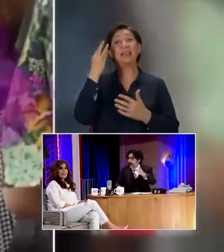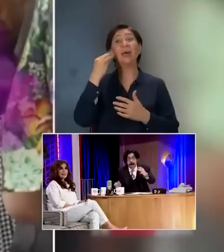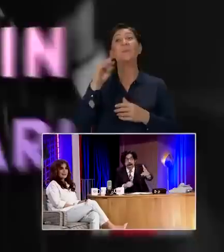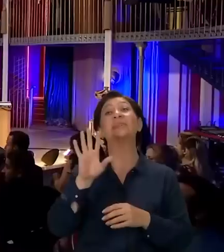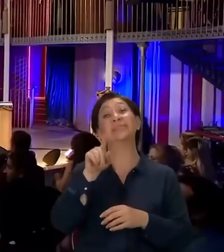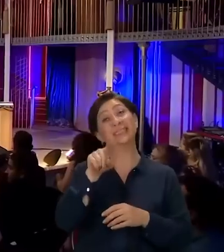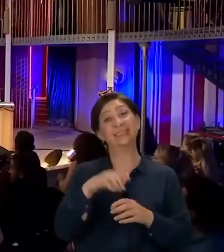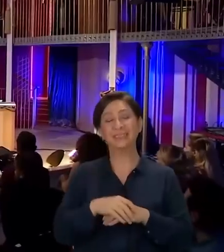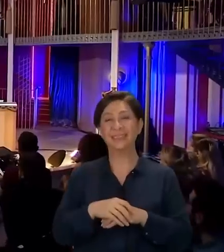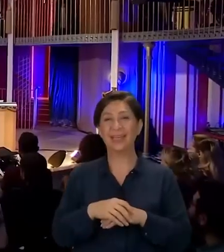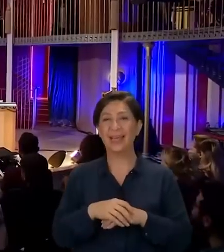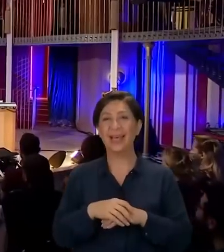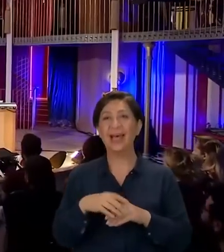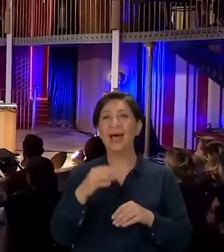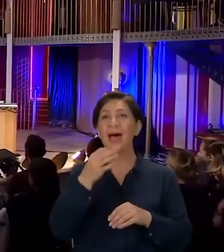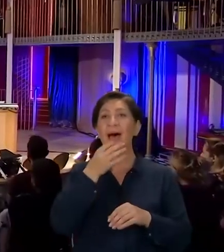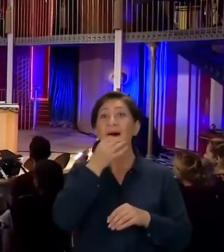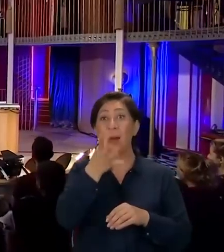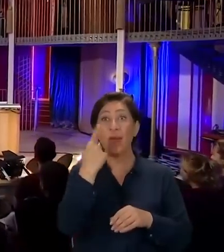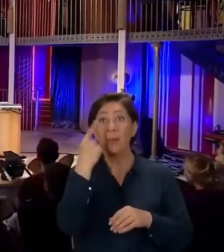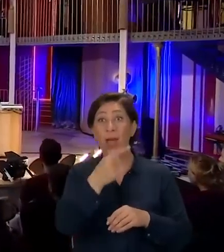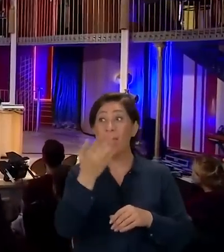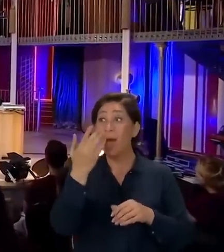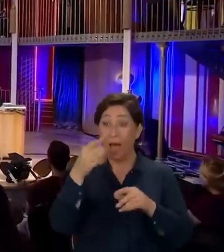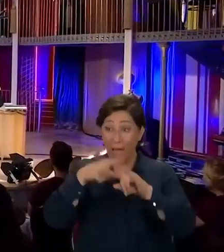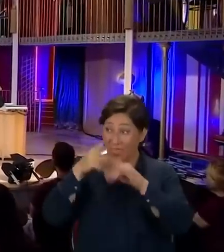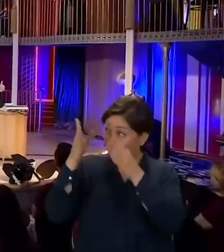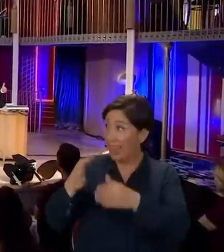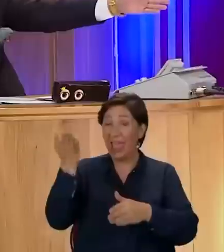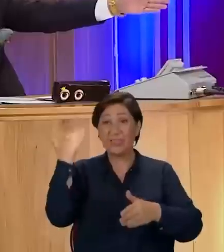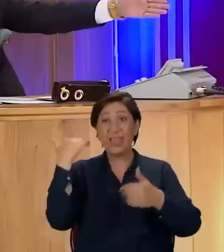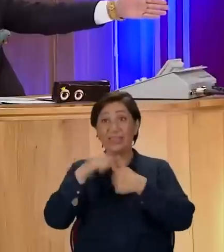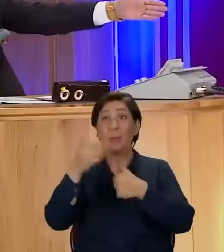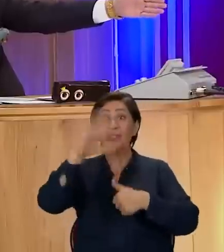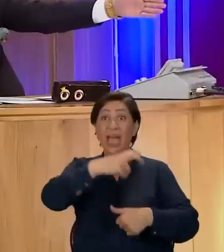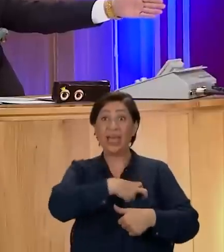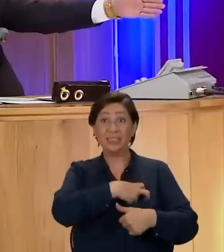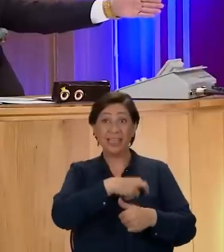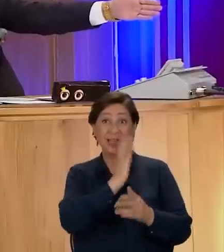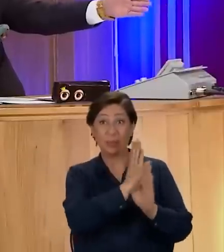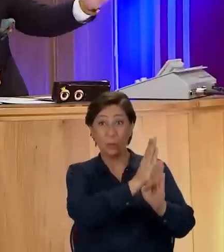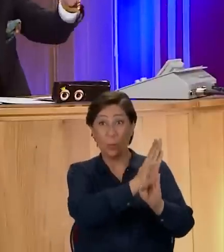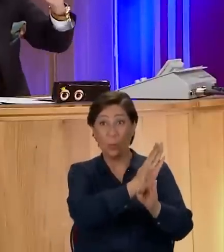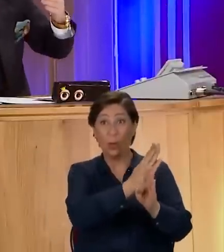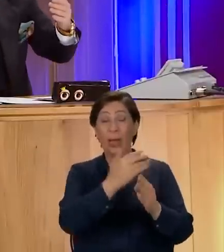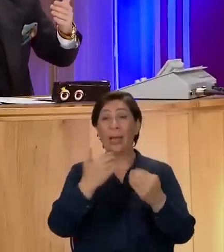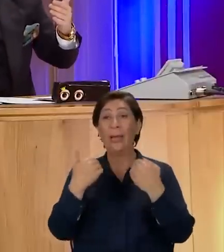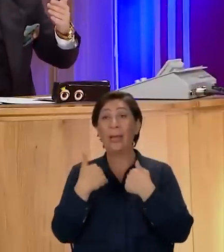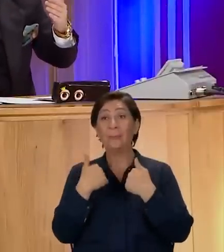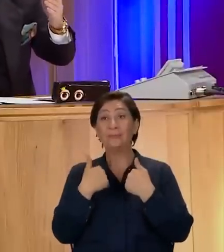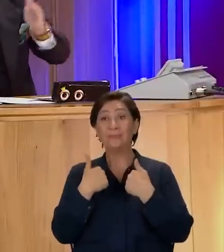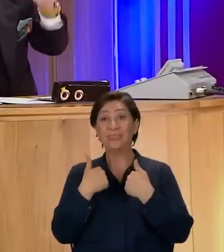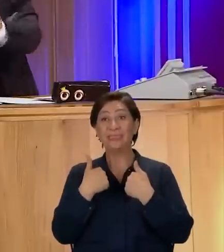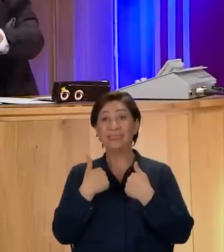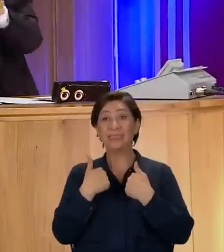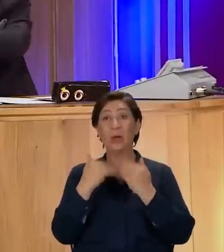dur. Abi habere haber yani Hande Ataiz'in eski eşi başka aşka yelken açıyor. He? Değil mi? Bizim şeyciler